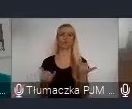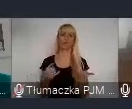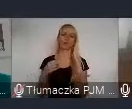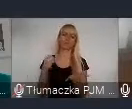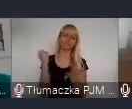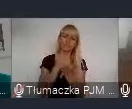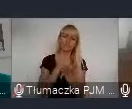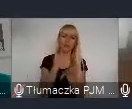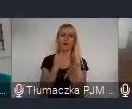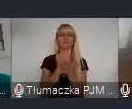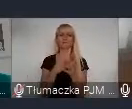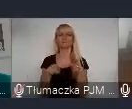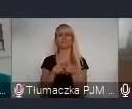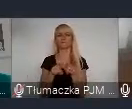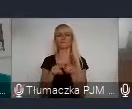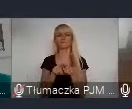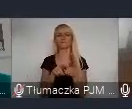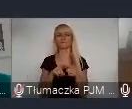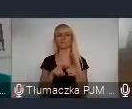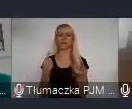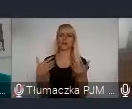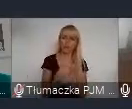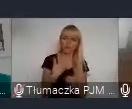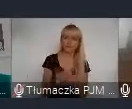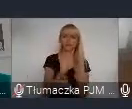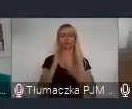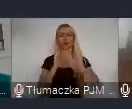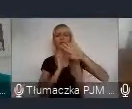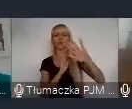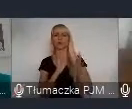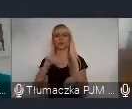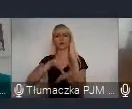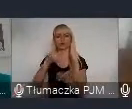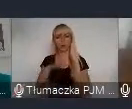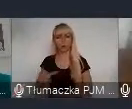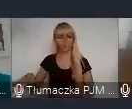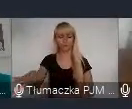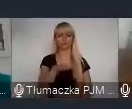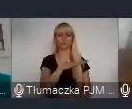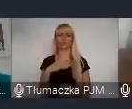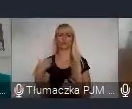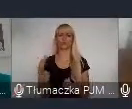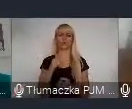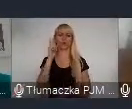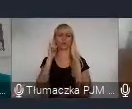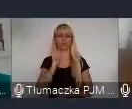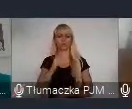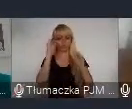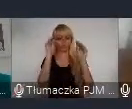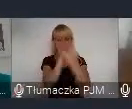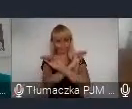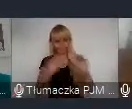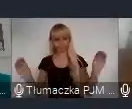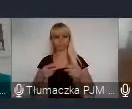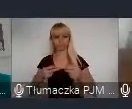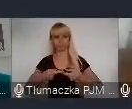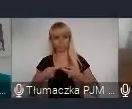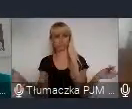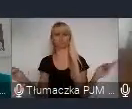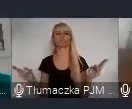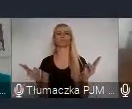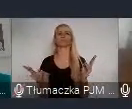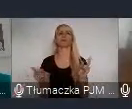z innowacyjnością, z ochroną środowiska i tak dalej, muszą zostać upublicznione, poddane konsultacjom, przyjętym, a potem Komisja Europejska ma